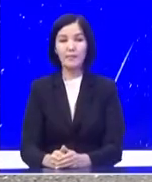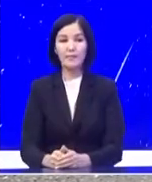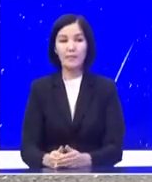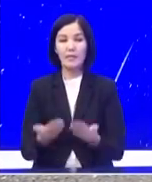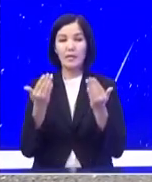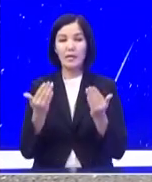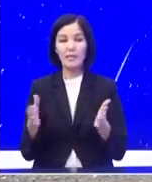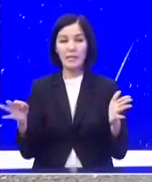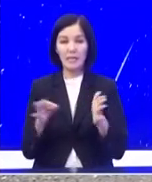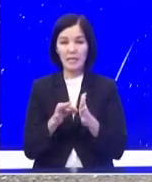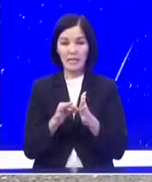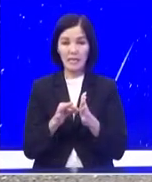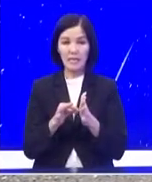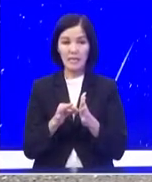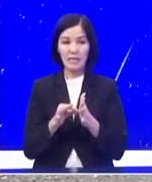Қазіргі менің мақсатым,